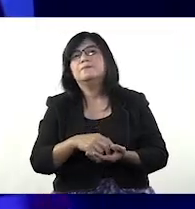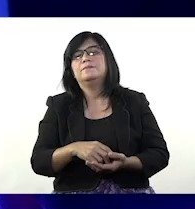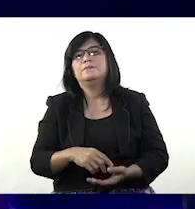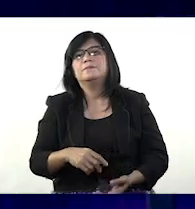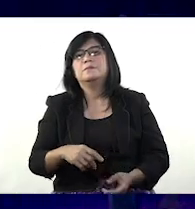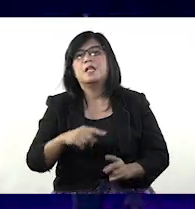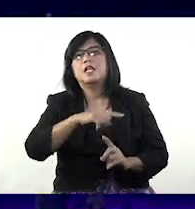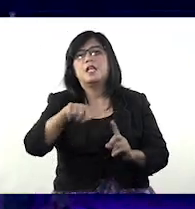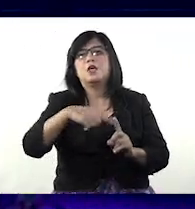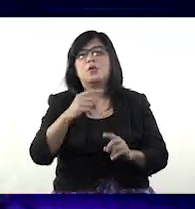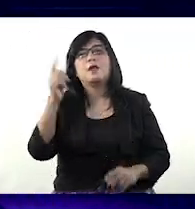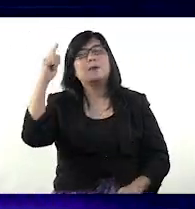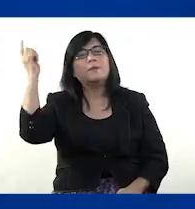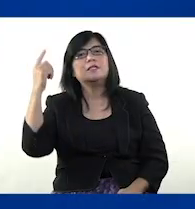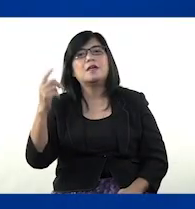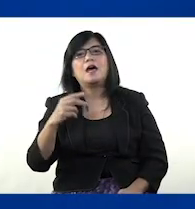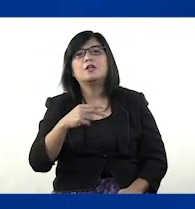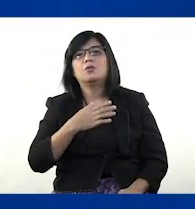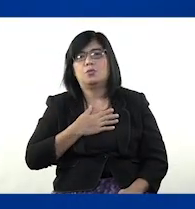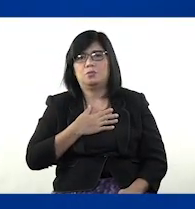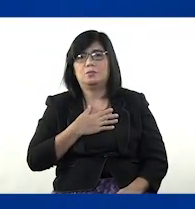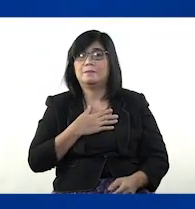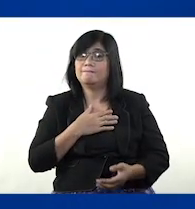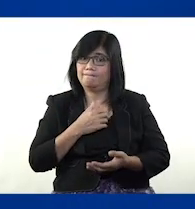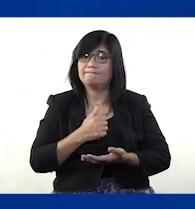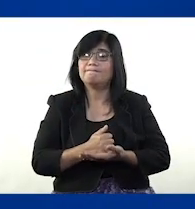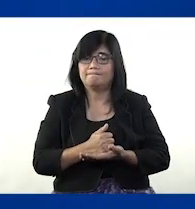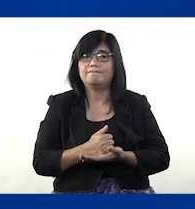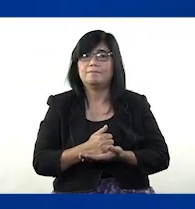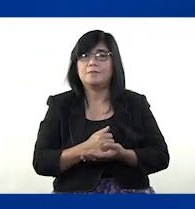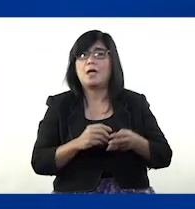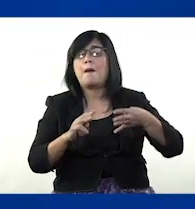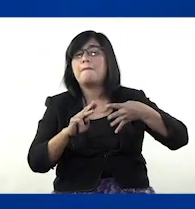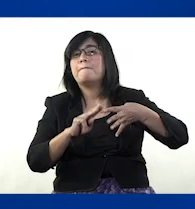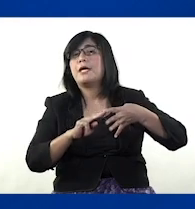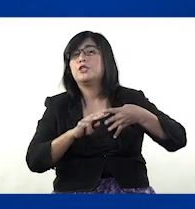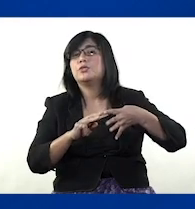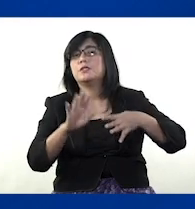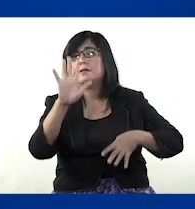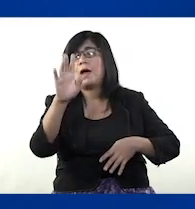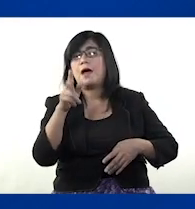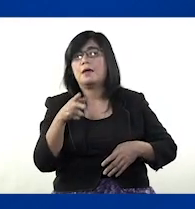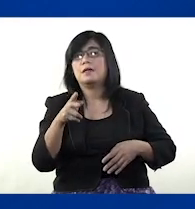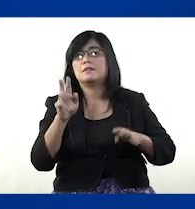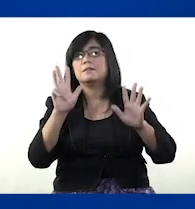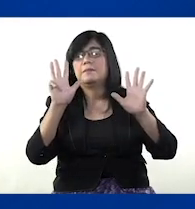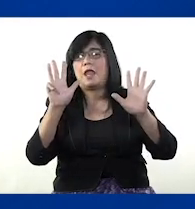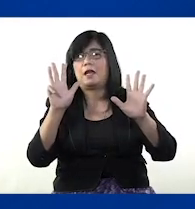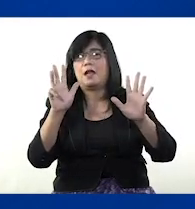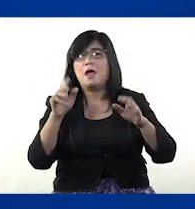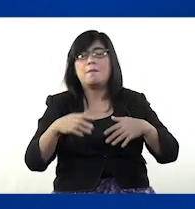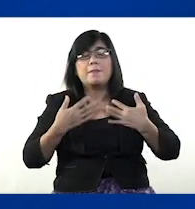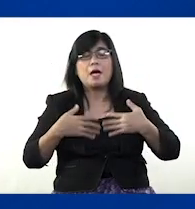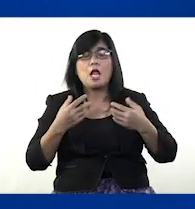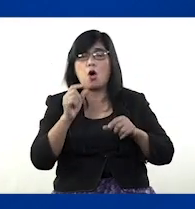di lingkungan pemerintah pun coba lele ini maju slide 9 berbahagia lemot damai karena mereka